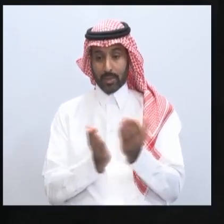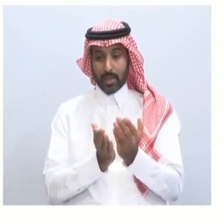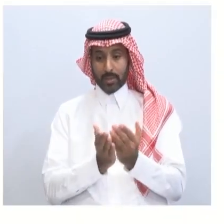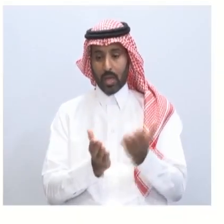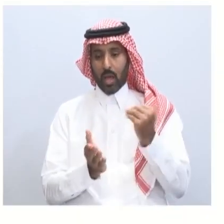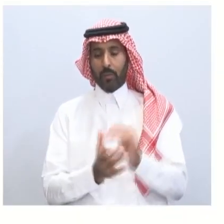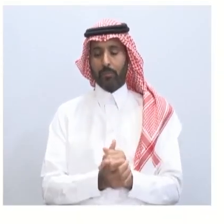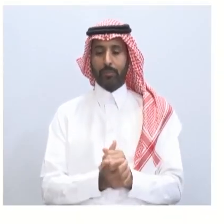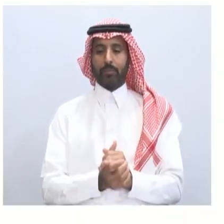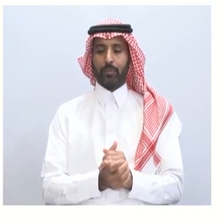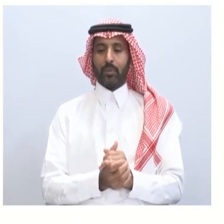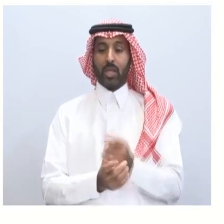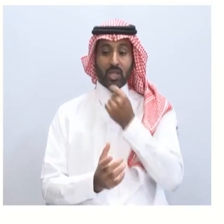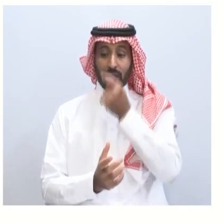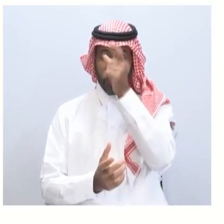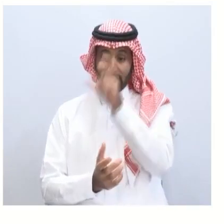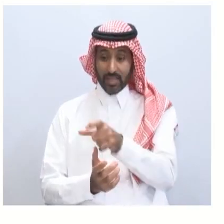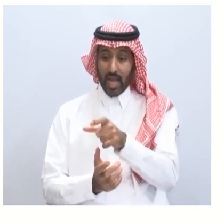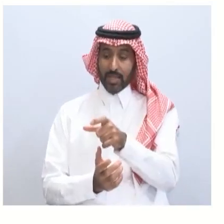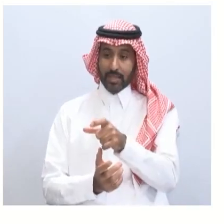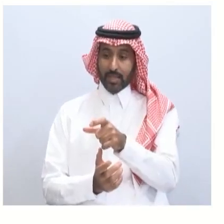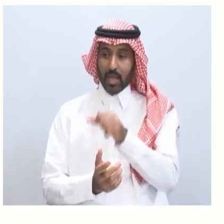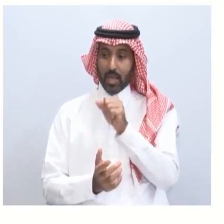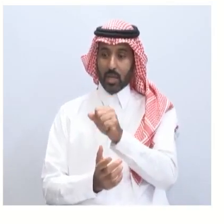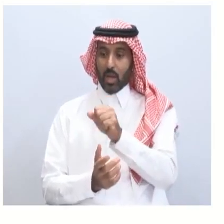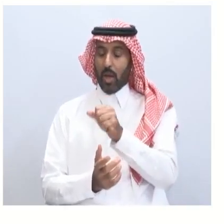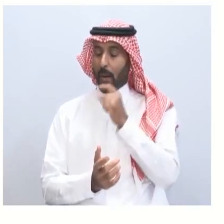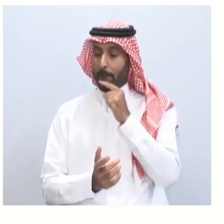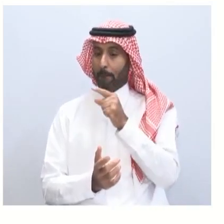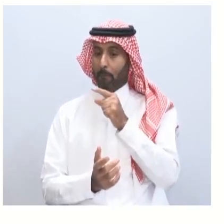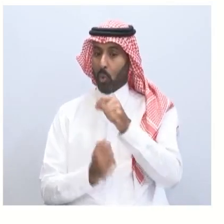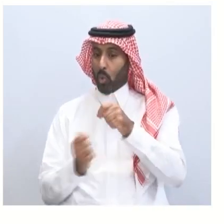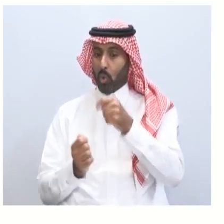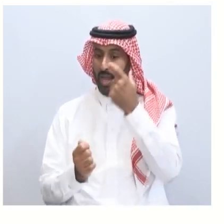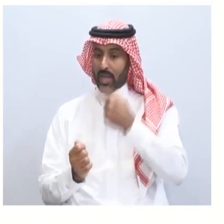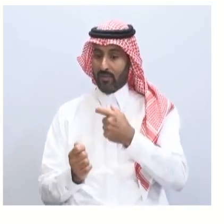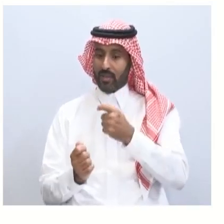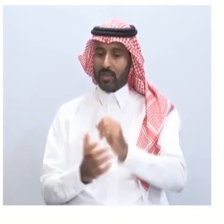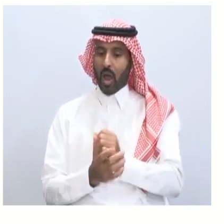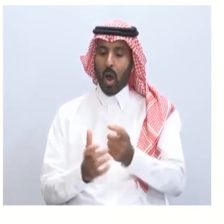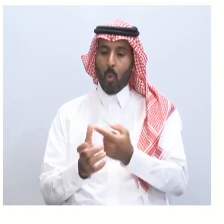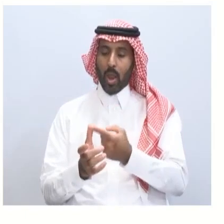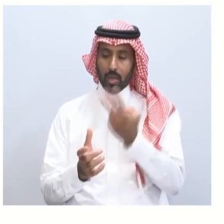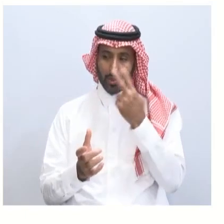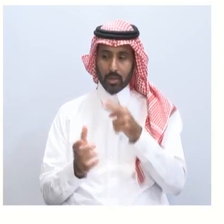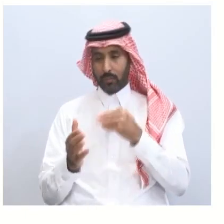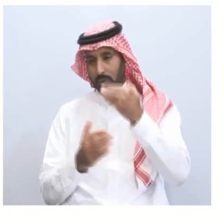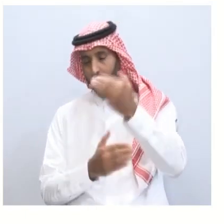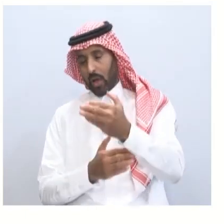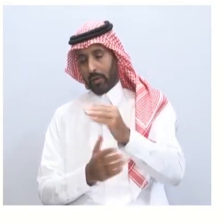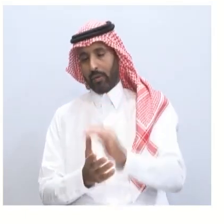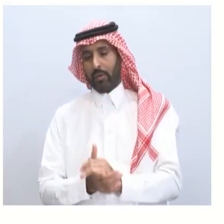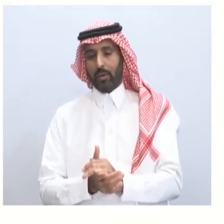السابق سويا صفات الاشخاص الذين يتمتعون بالمرونه النفسيه اولا الاستبصار